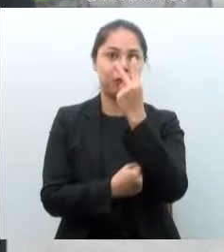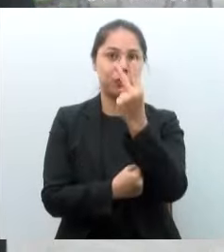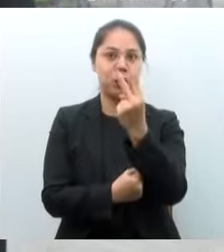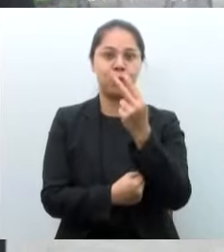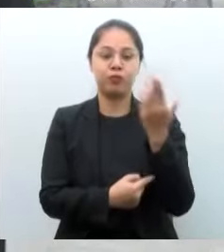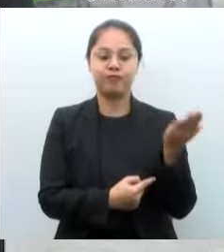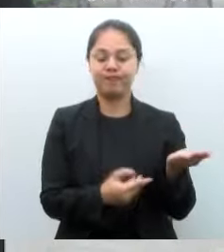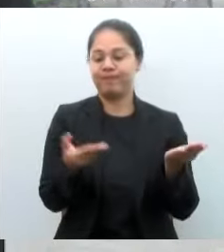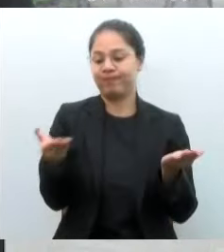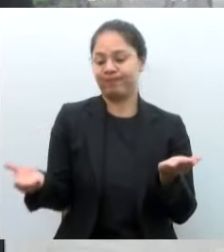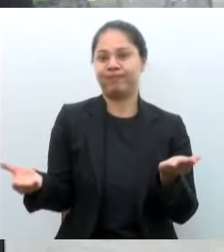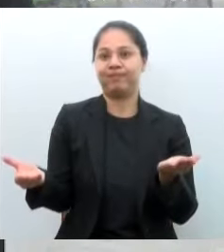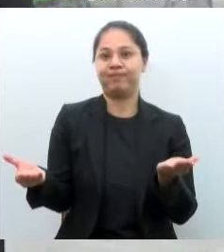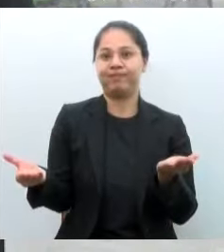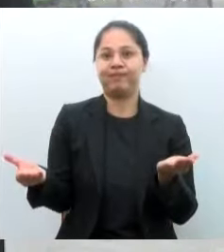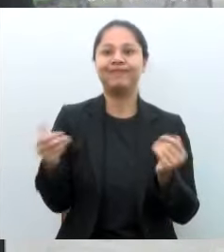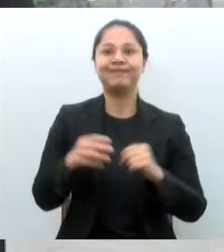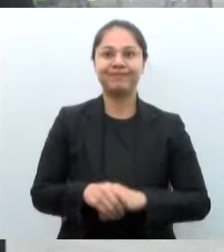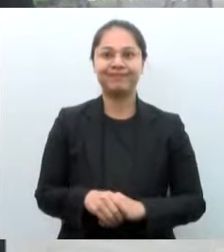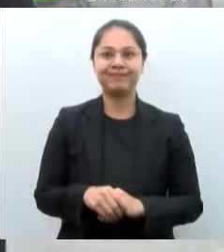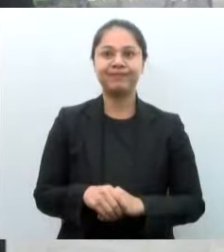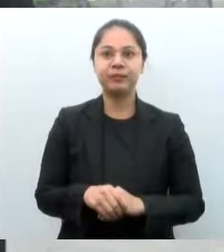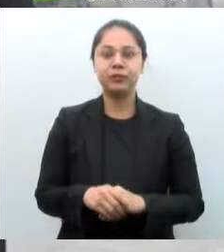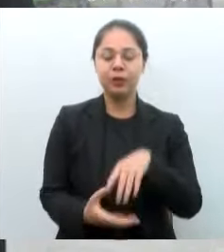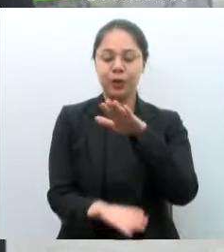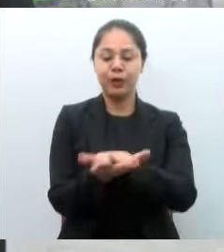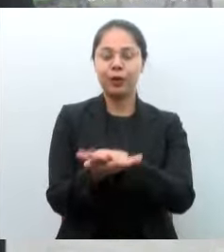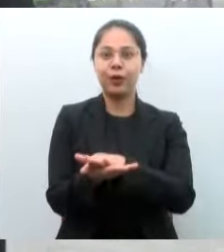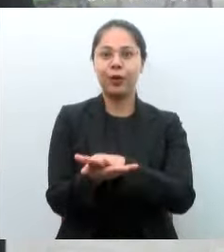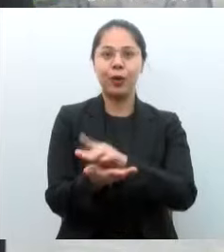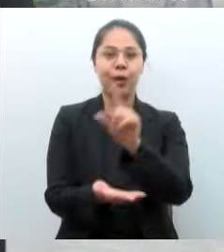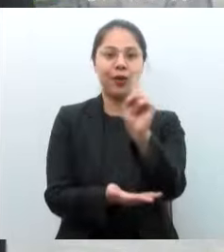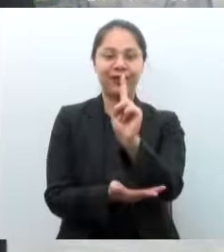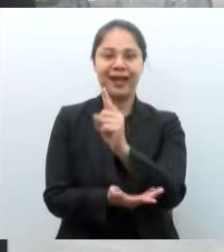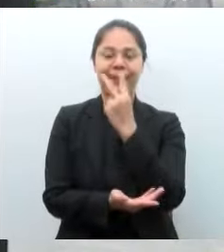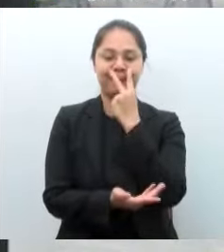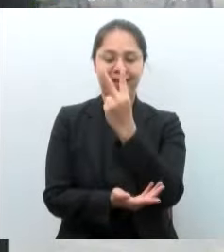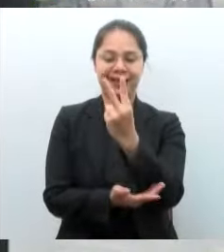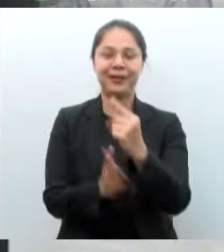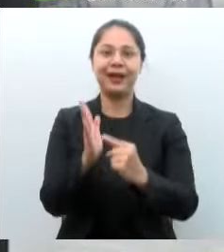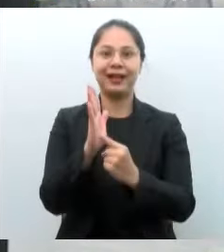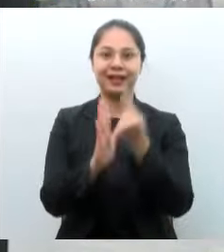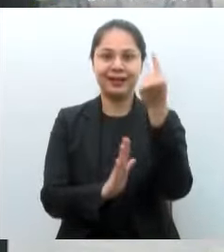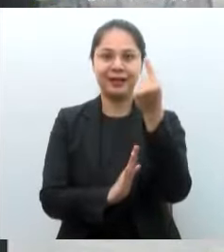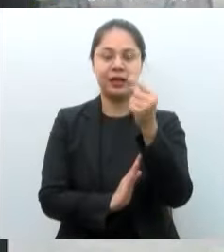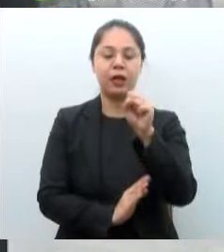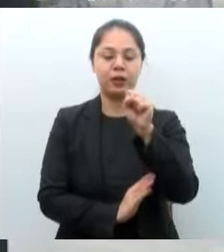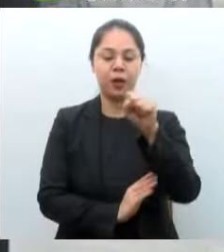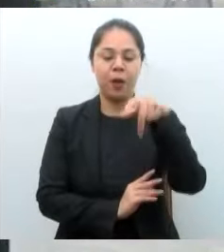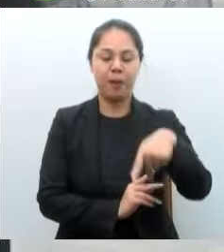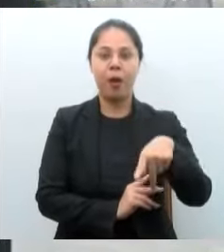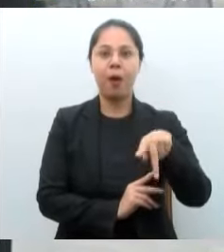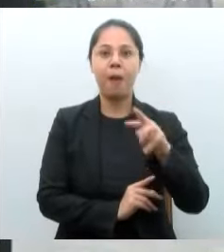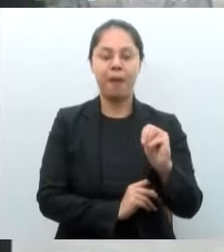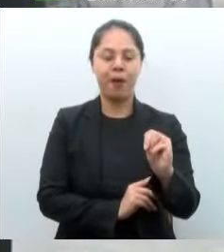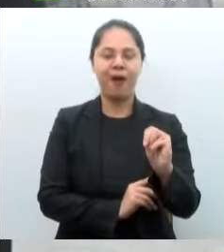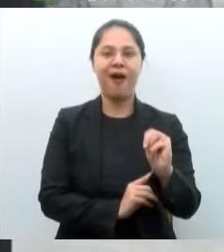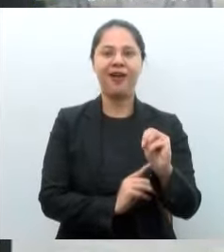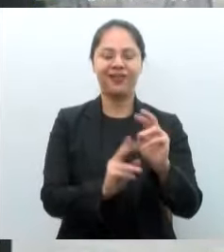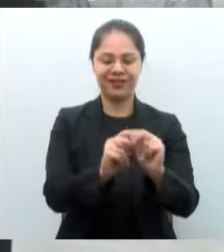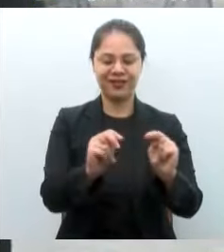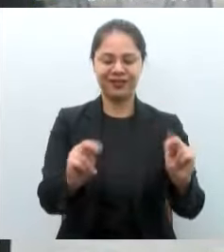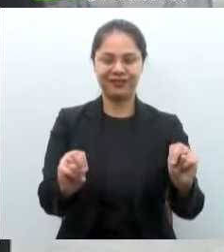ที่ยืนด้วยกันที่ตรงนี้นะคะจะพาไปโรงเรียนอะไรเริ่มจากสพฐ.นนทบุรีก่อนค่ะเชิญค่ะ